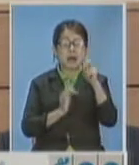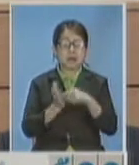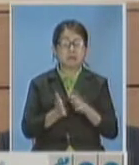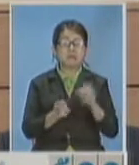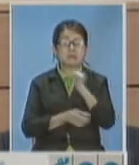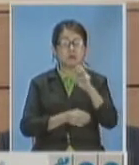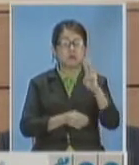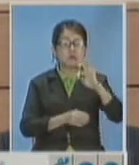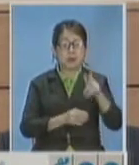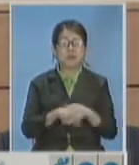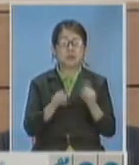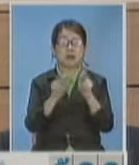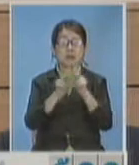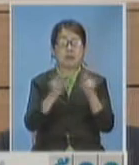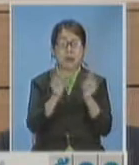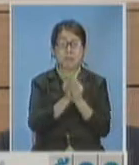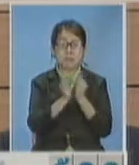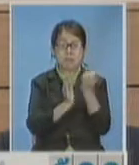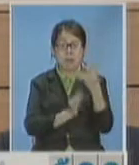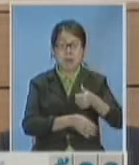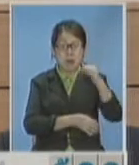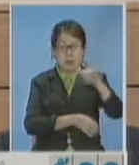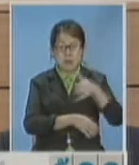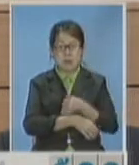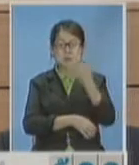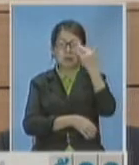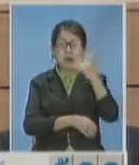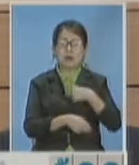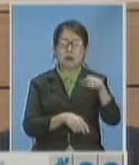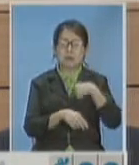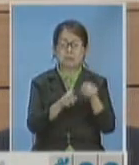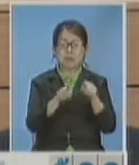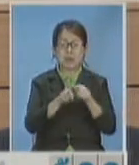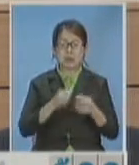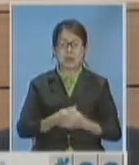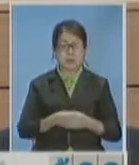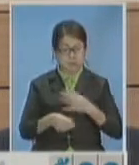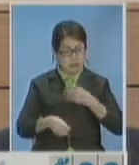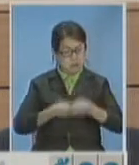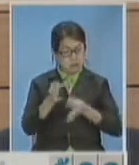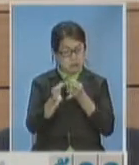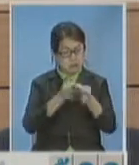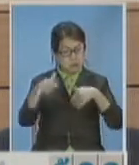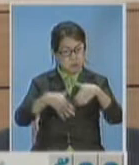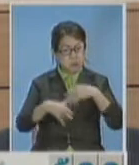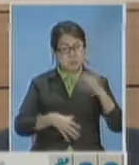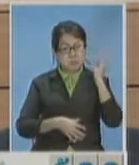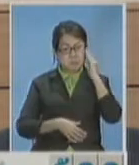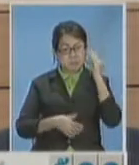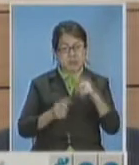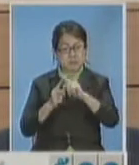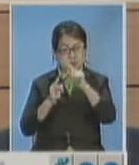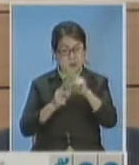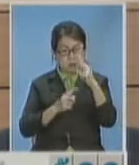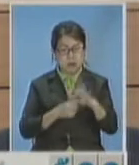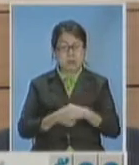รณศิริซึ่งเป็นกรรมาธิการงบประมาณเช่นเดียวกับผมท่านประธานครับผมได้เชียร์พี่น้องประชาชนได้เห็นไปแล้ว2ประการ